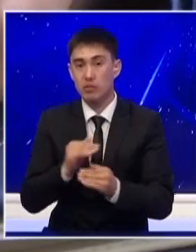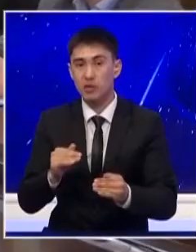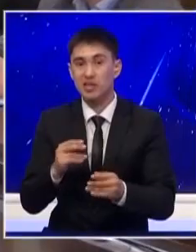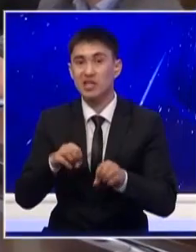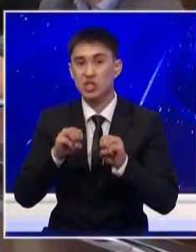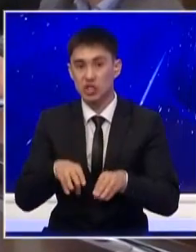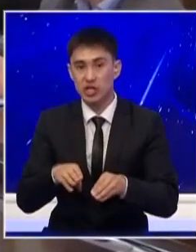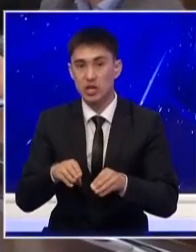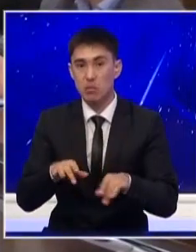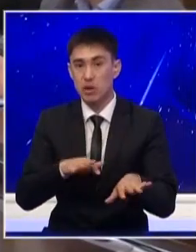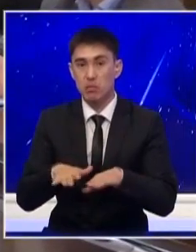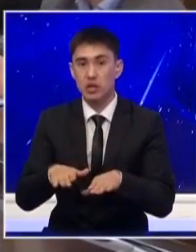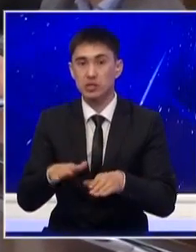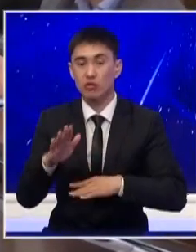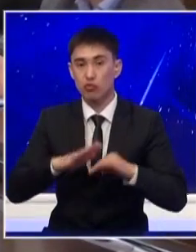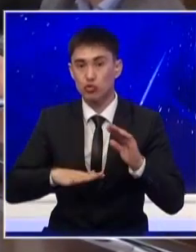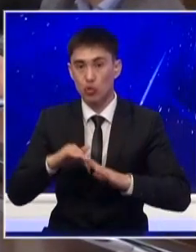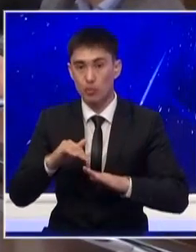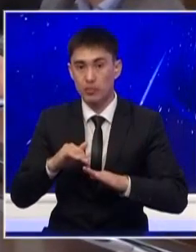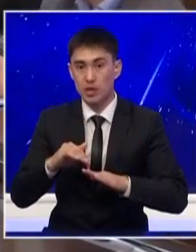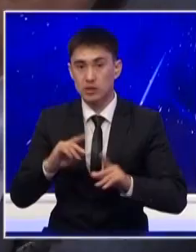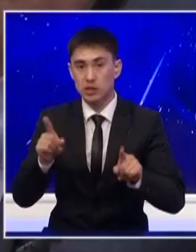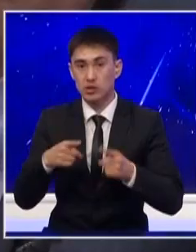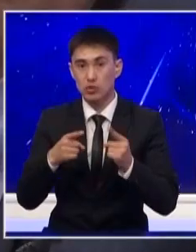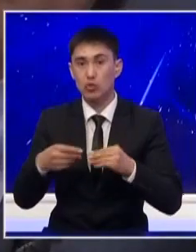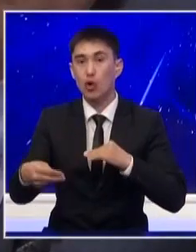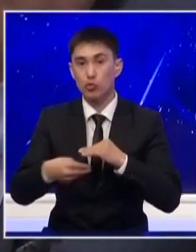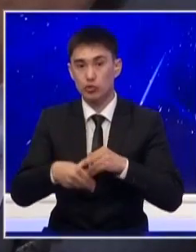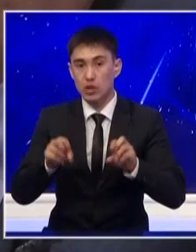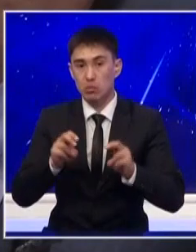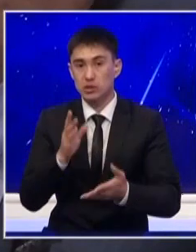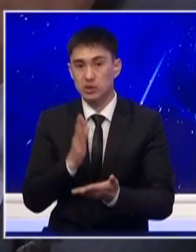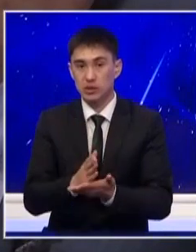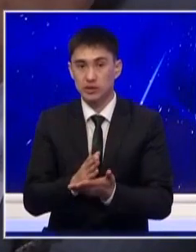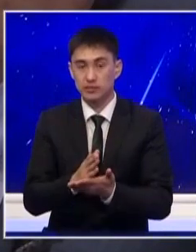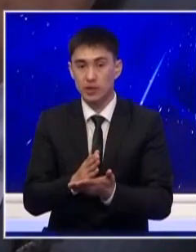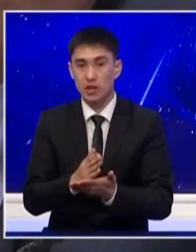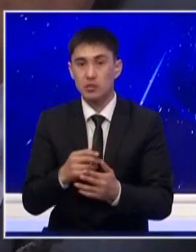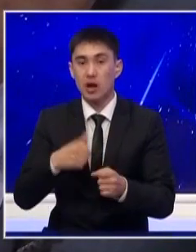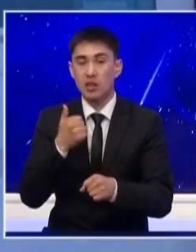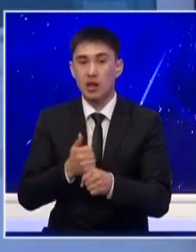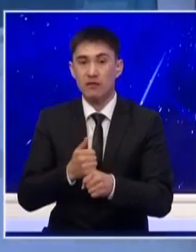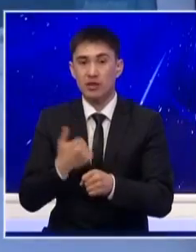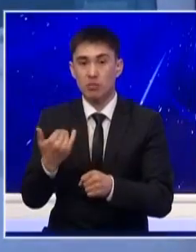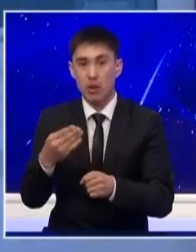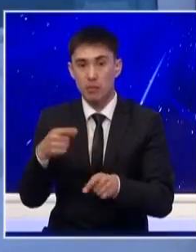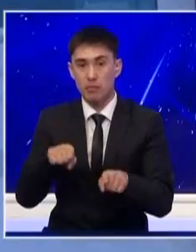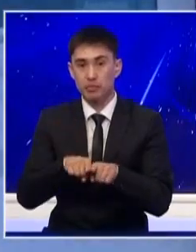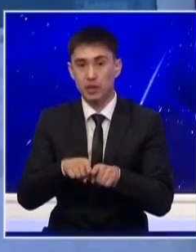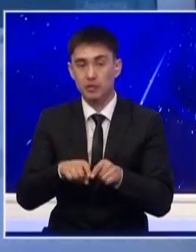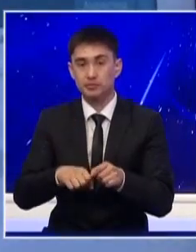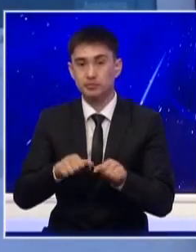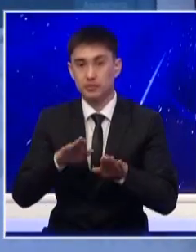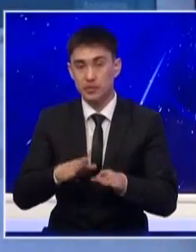формате, где решения принимаются в ручном режиме, что и создает коррупционные риски. Одним из основных критериев, помимо